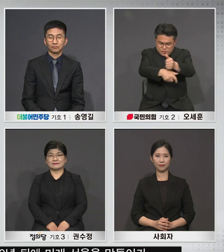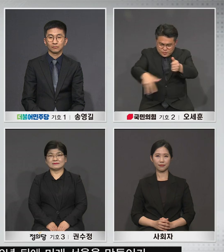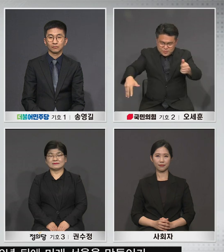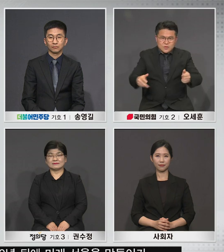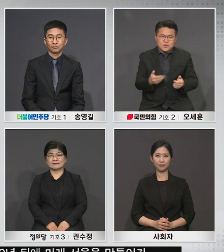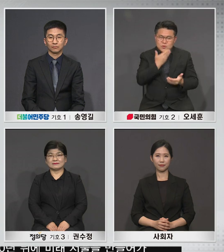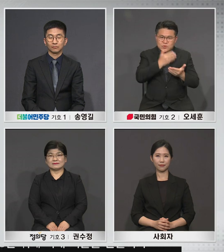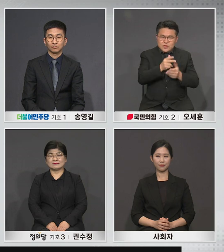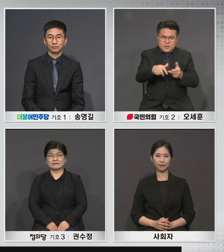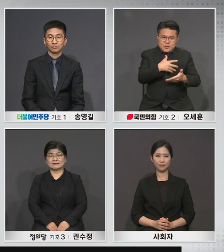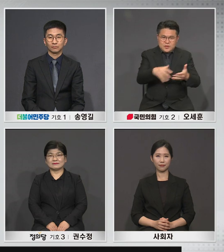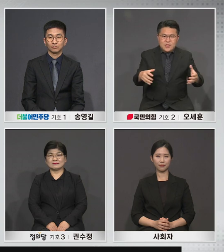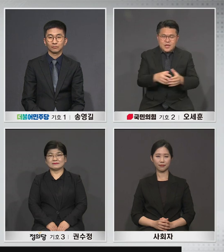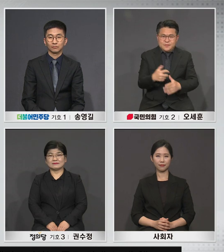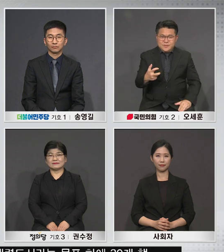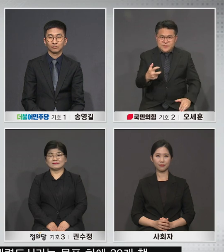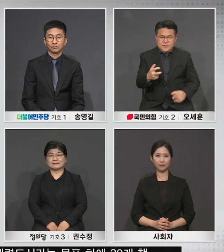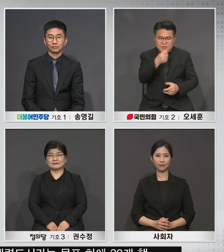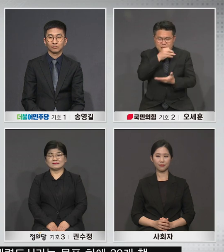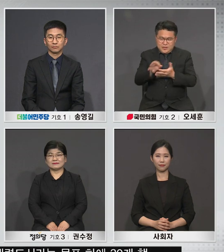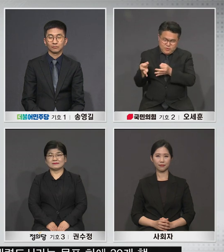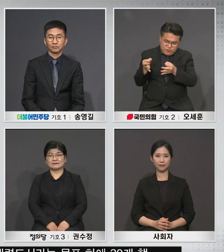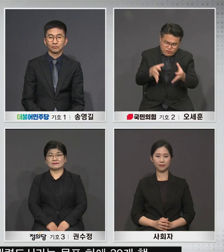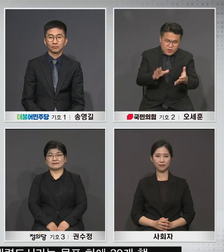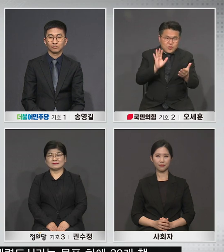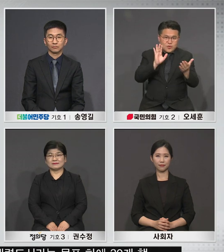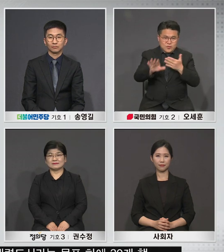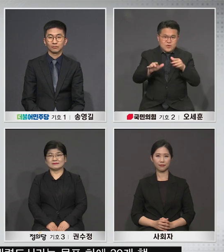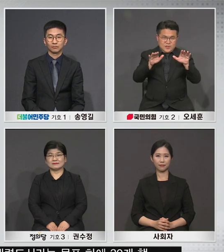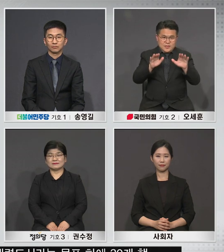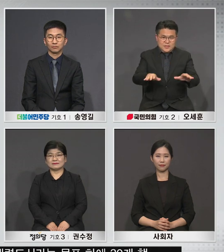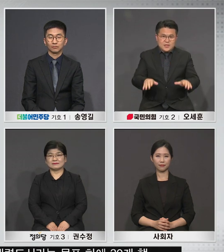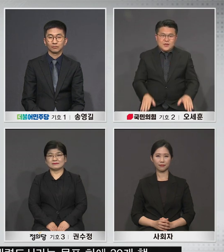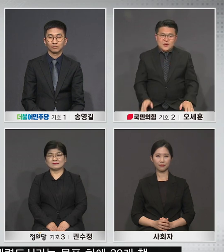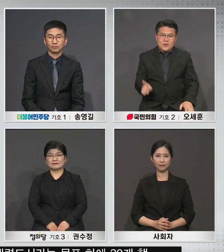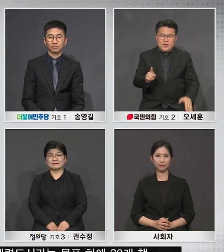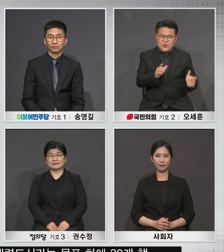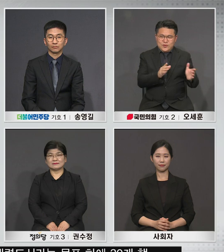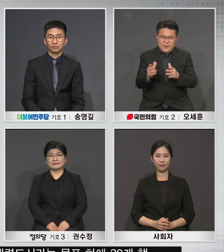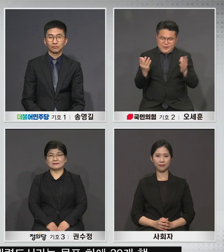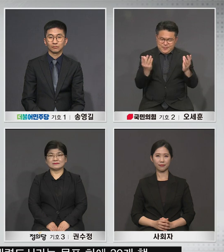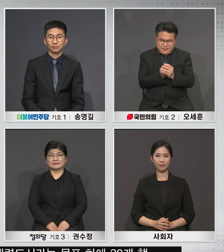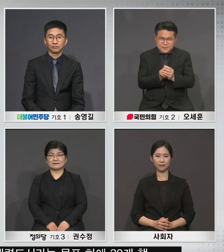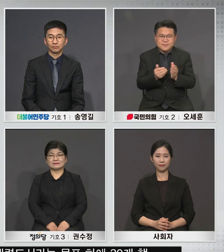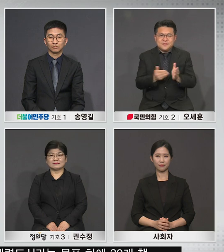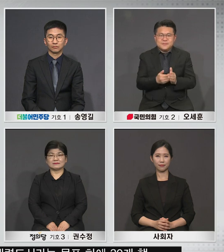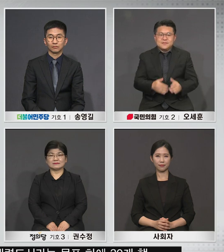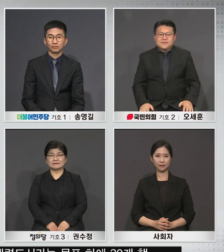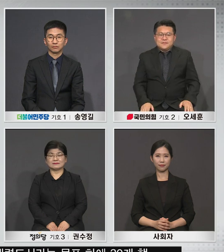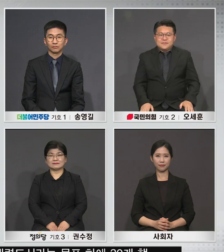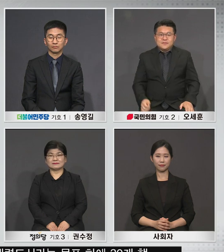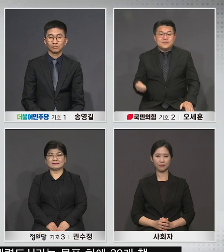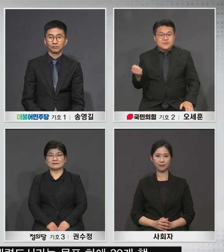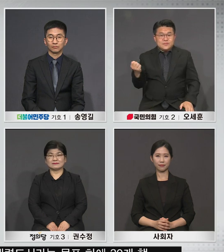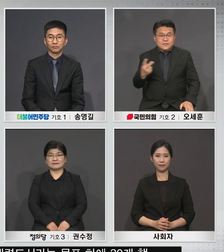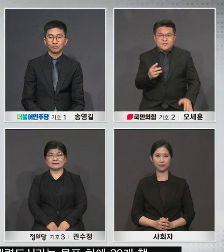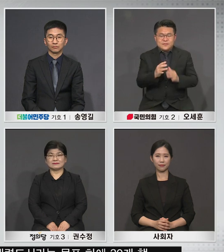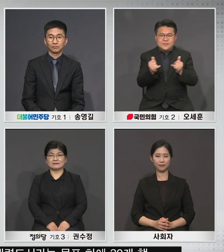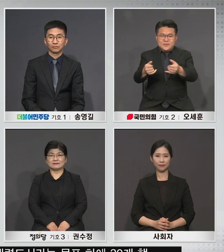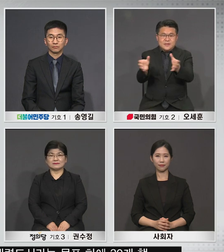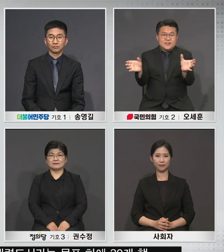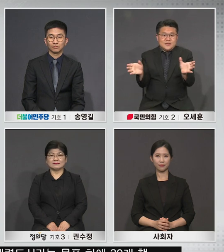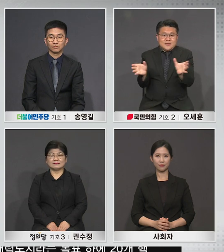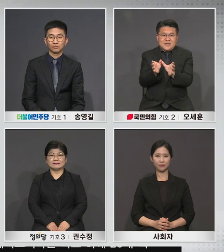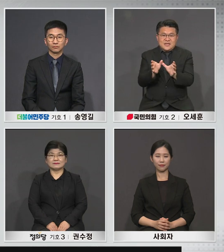해서 예산 반영해서 이제 발진까지 어느 정도 마친 상태입니다. 그런가 하면 시민단체를